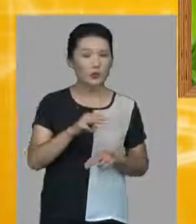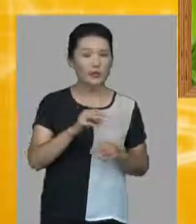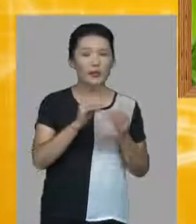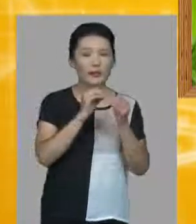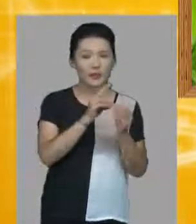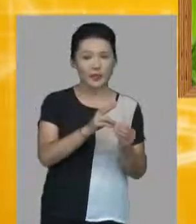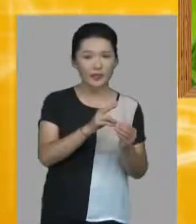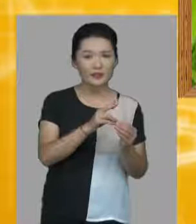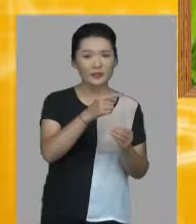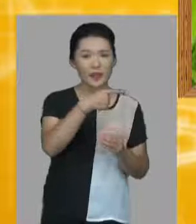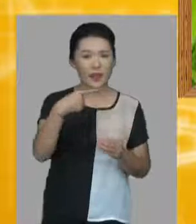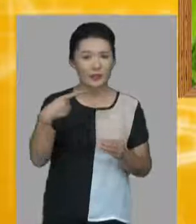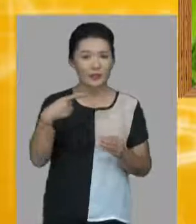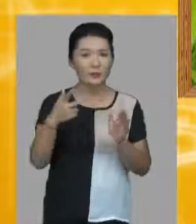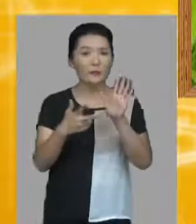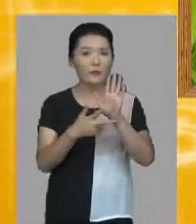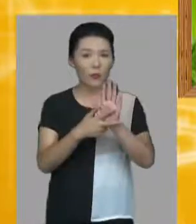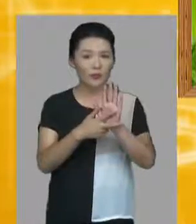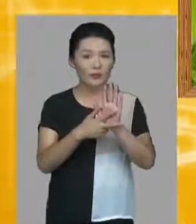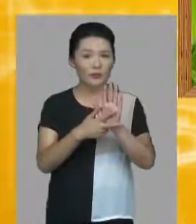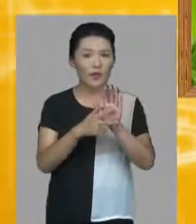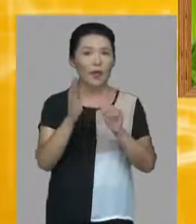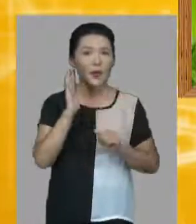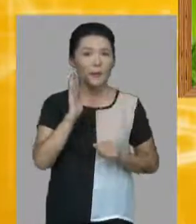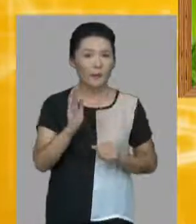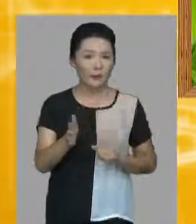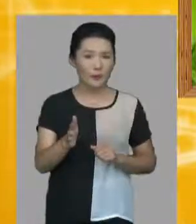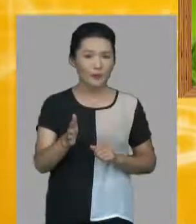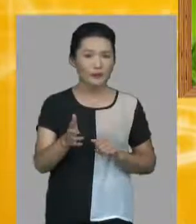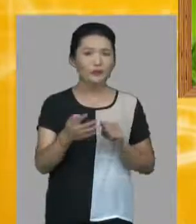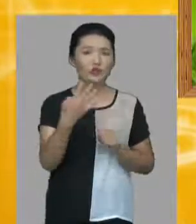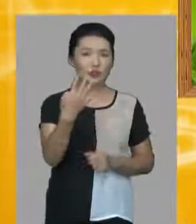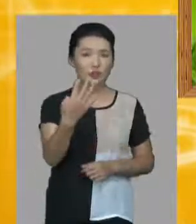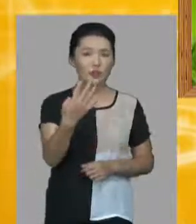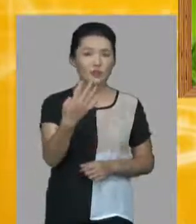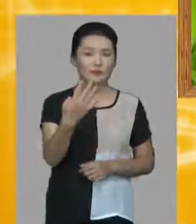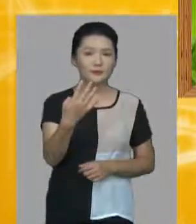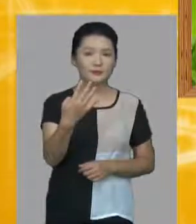12 отнимем 8, получим 4.